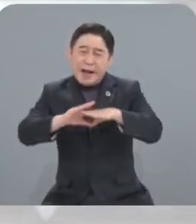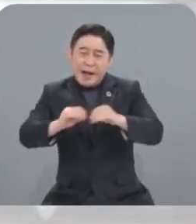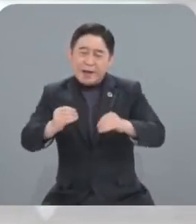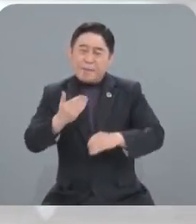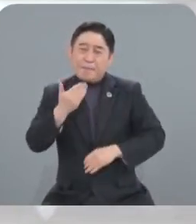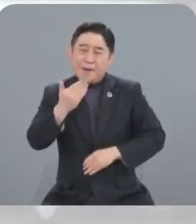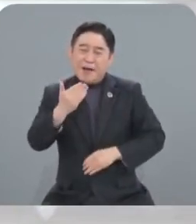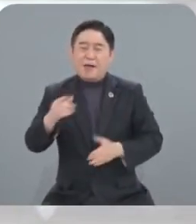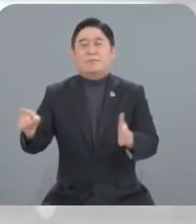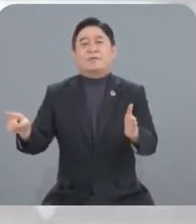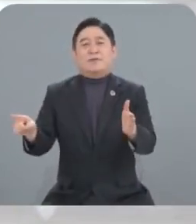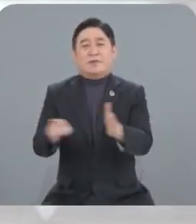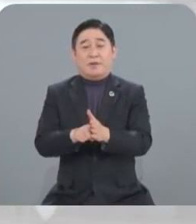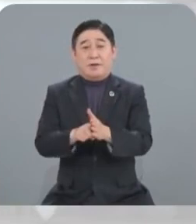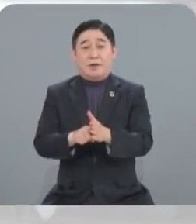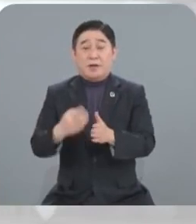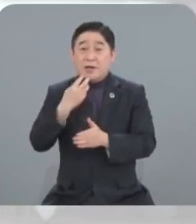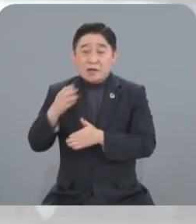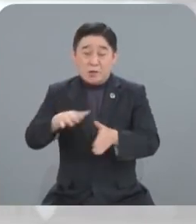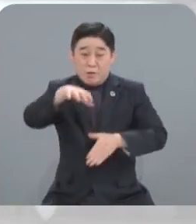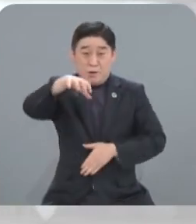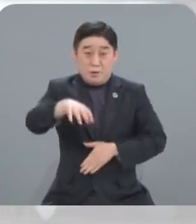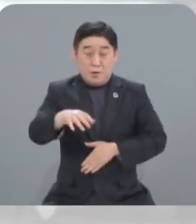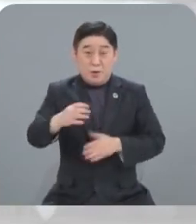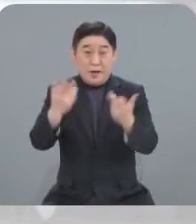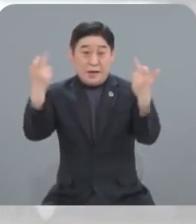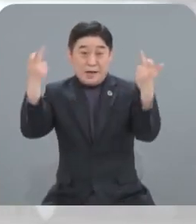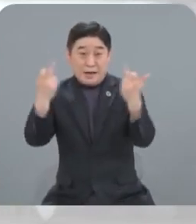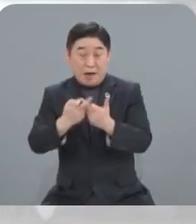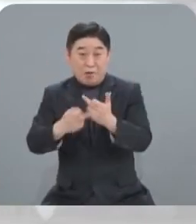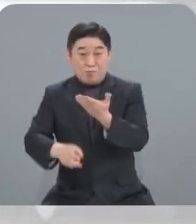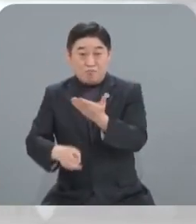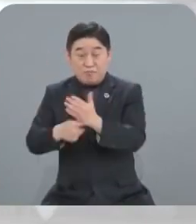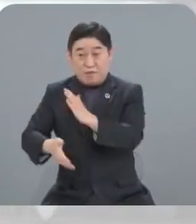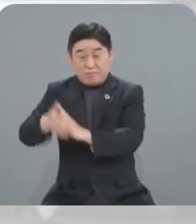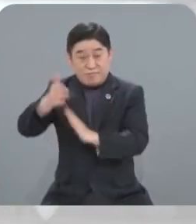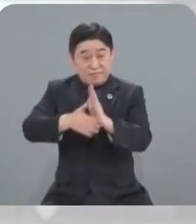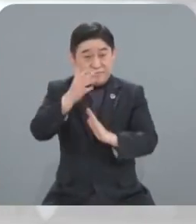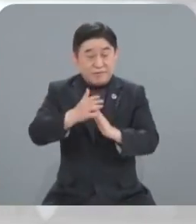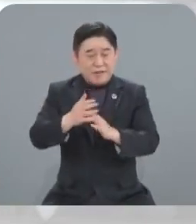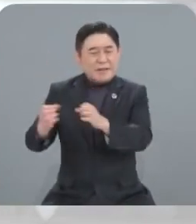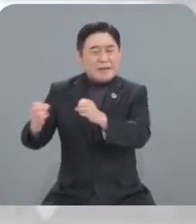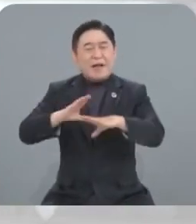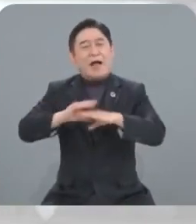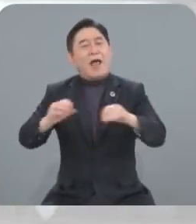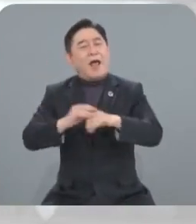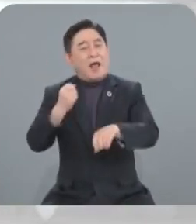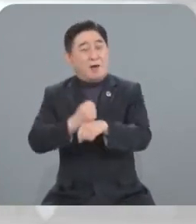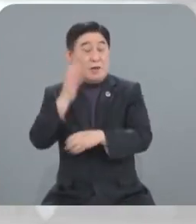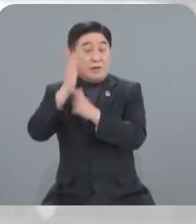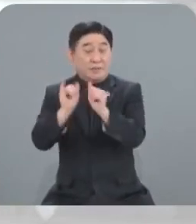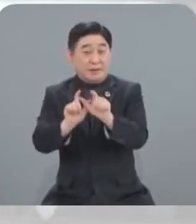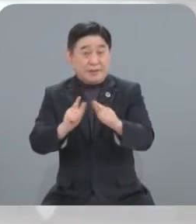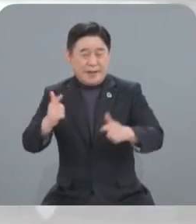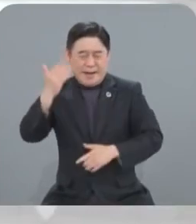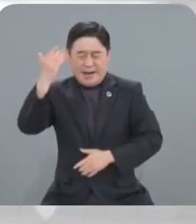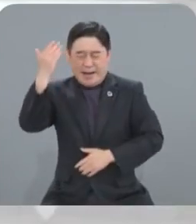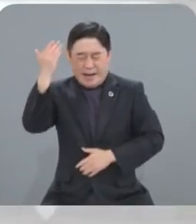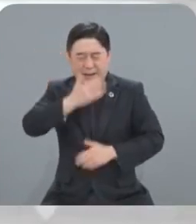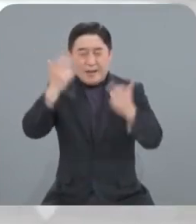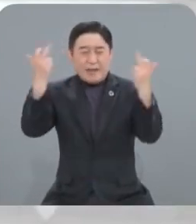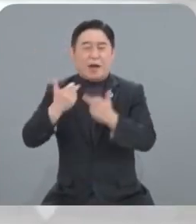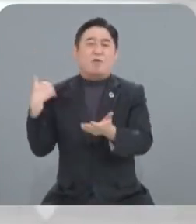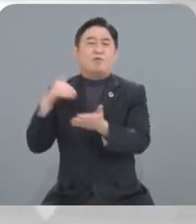믿습니다 경기도 계곡 불법 시설물 차례를 대화도 해결하고 시민에게 깨끗한